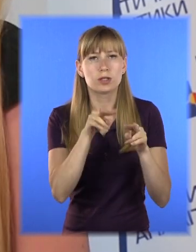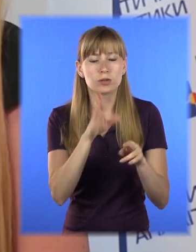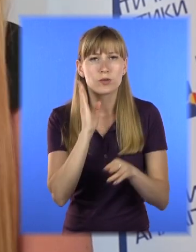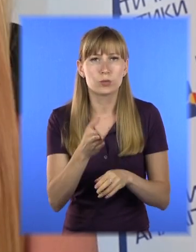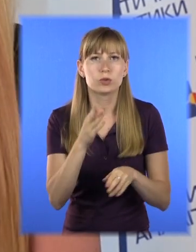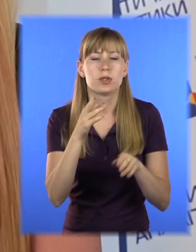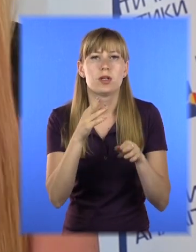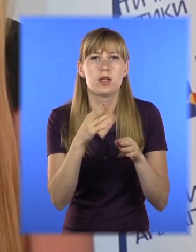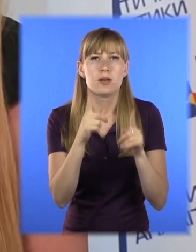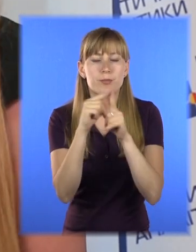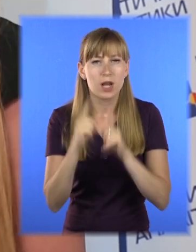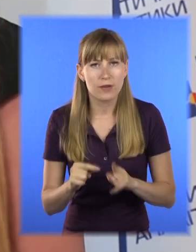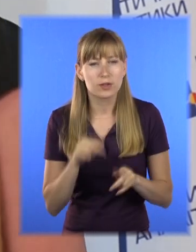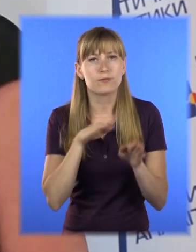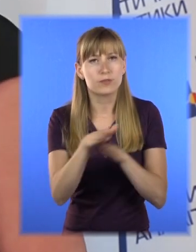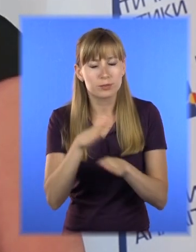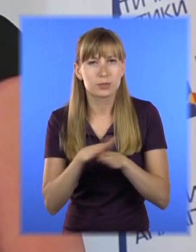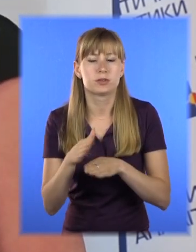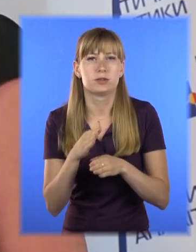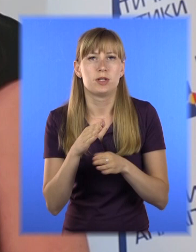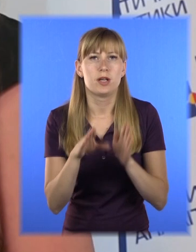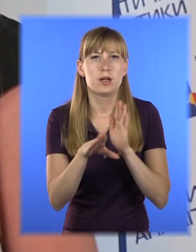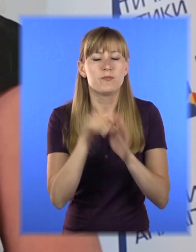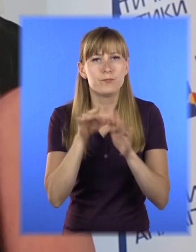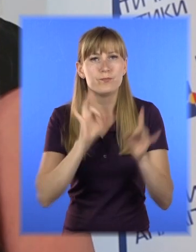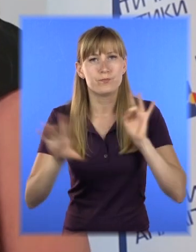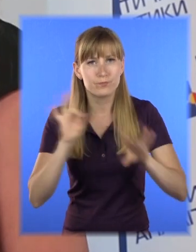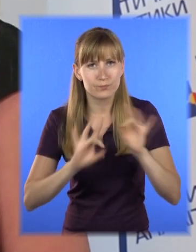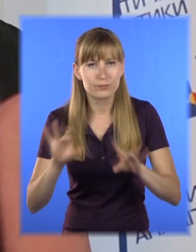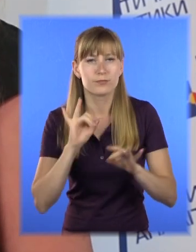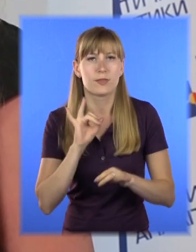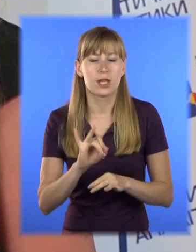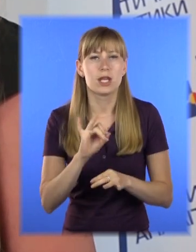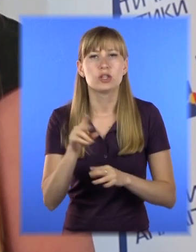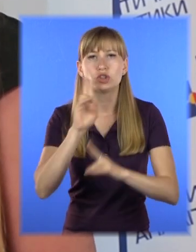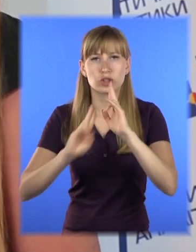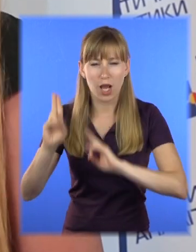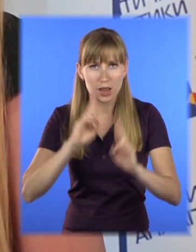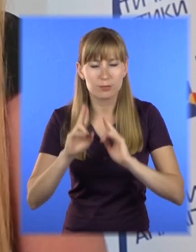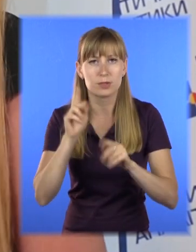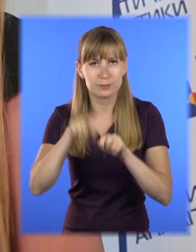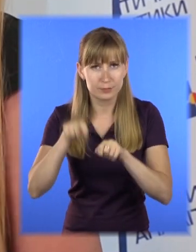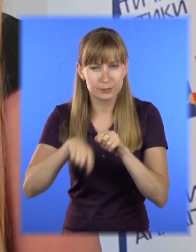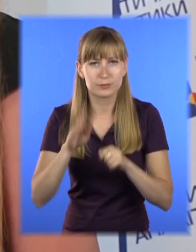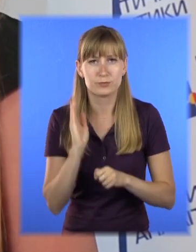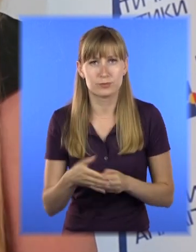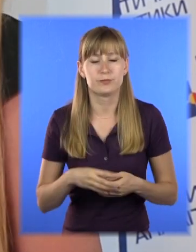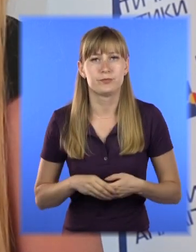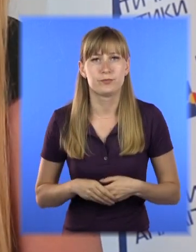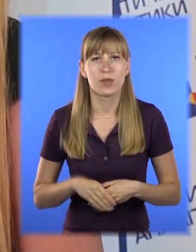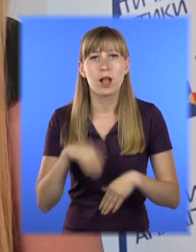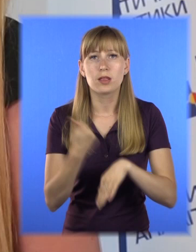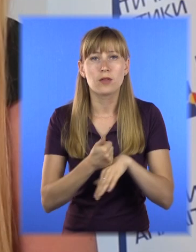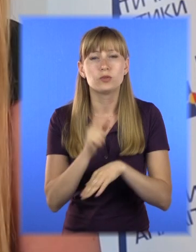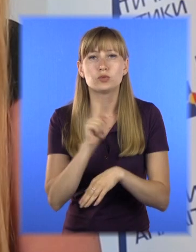розміщення передвиборчої агітації та розглядатимуть скарги відносно порушення законодавства з цього приводу. Кінцева ж мета даних комісій